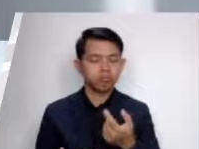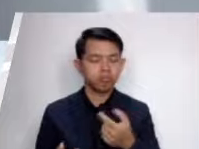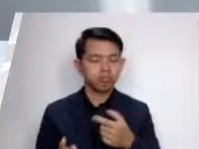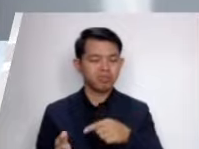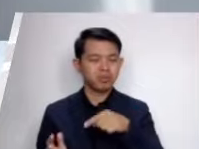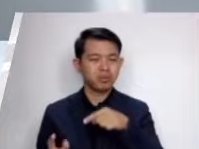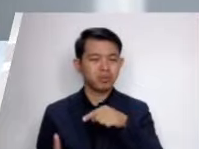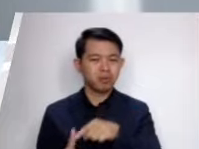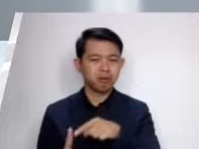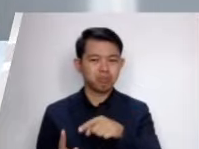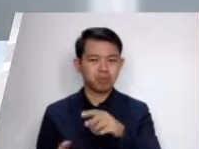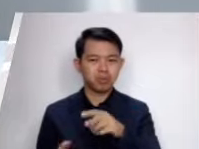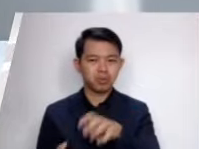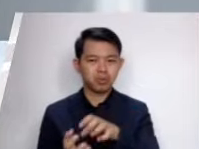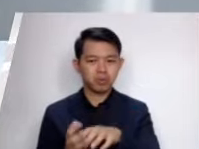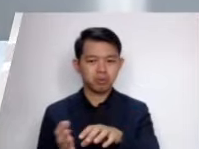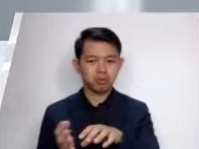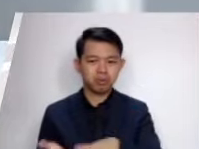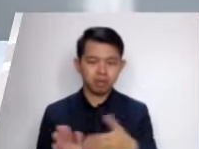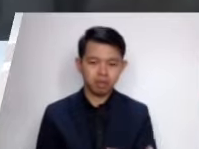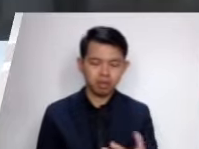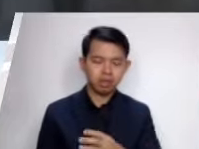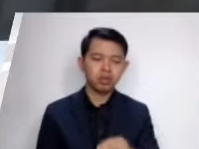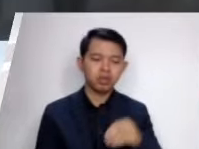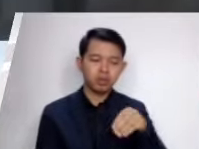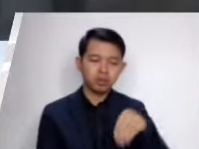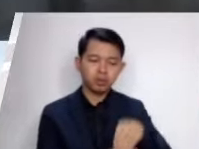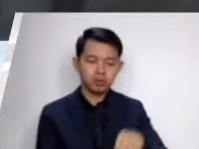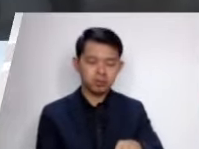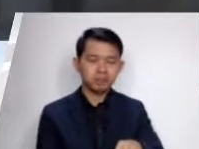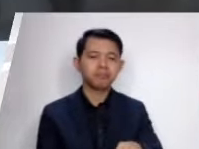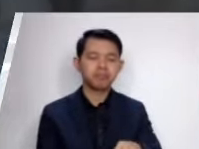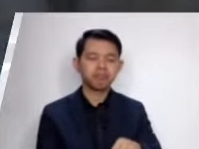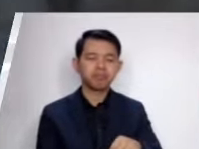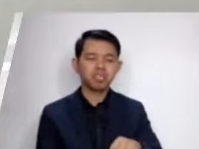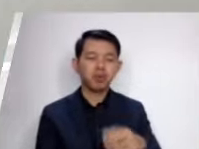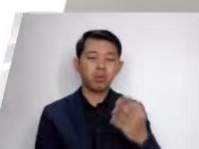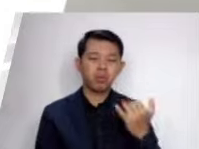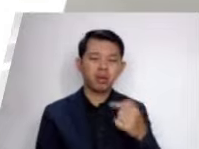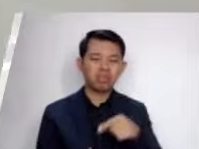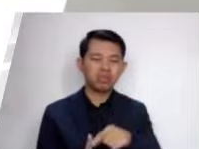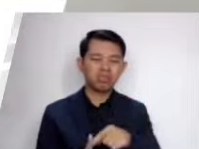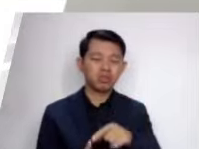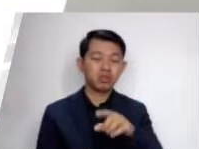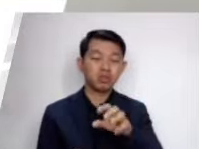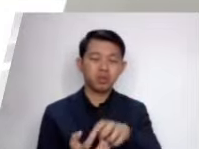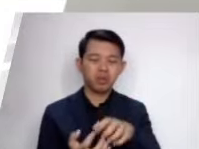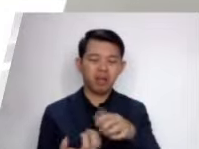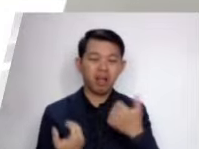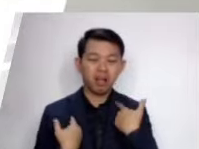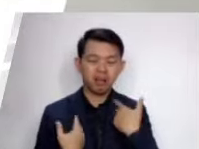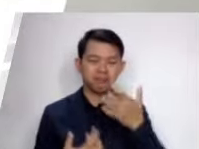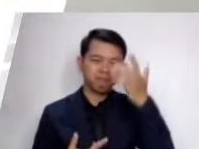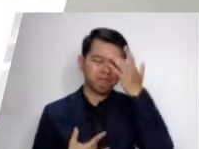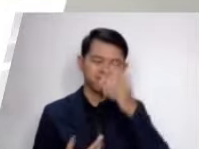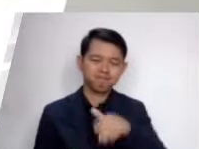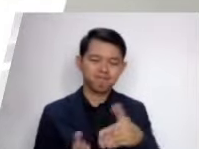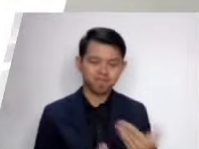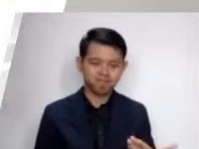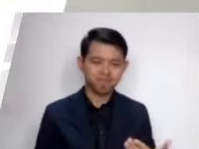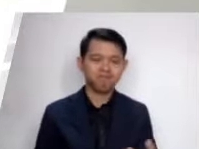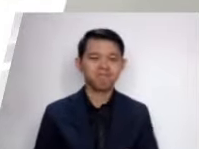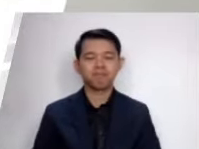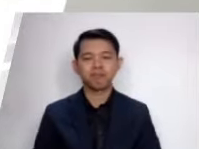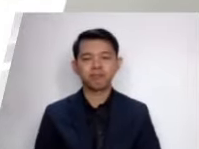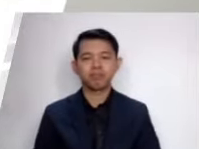at inilibing. May sakit na umano ang aso ng ma-rescue. Gabatsyag ng hadaan to.